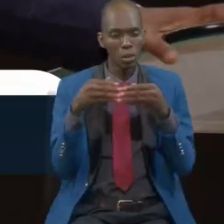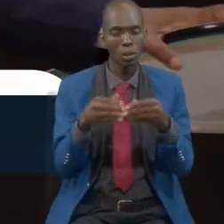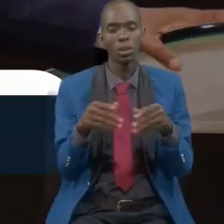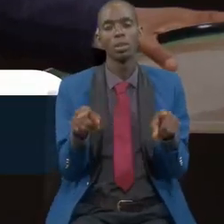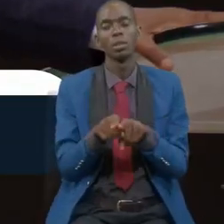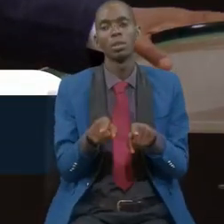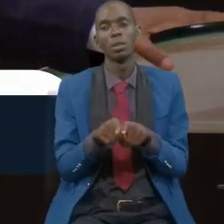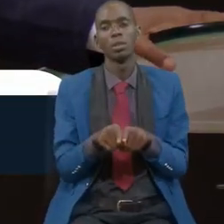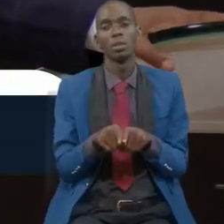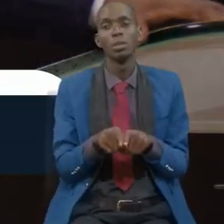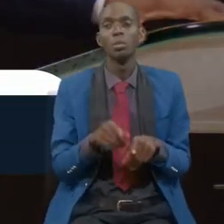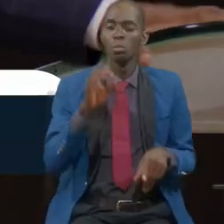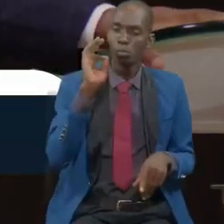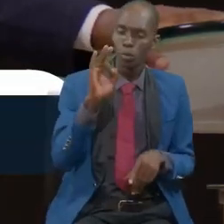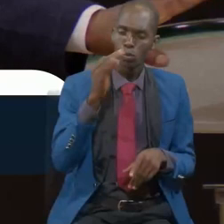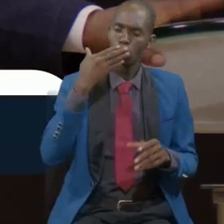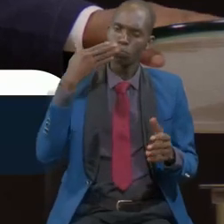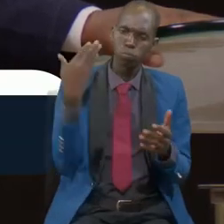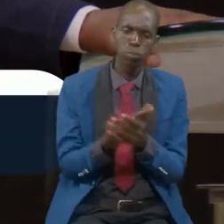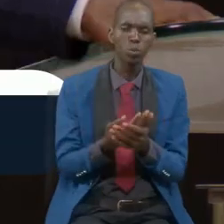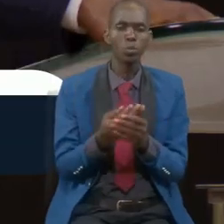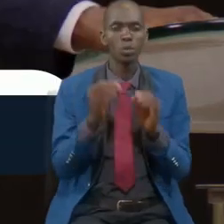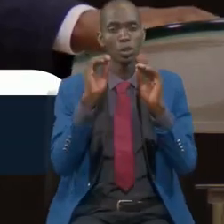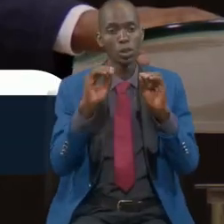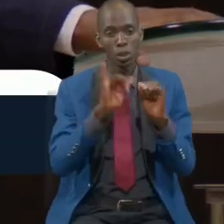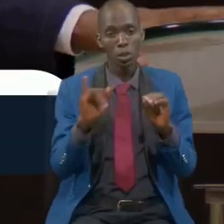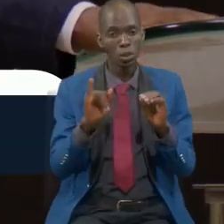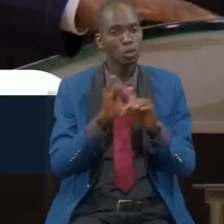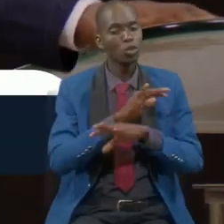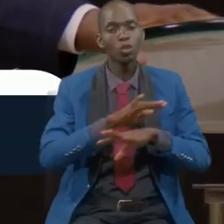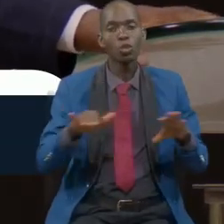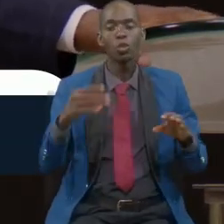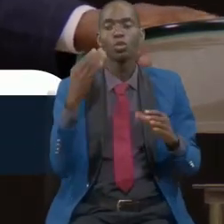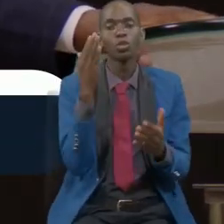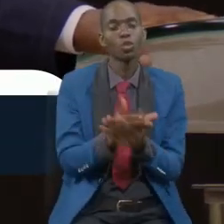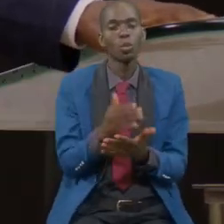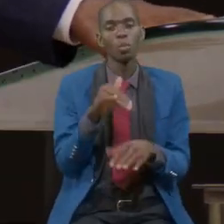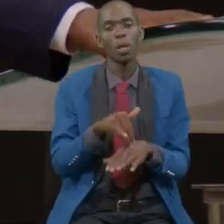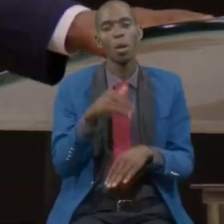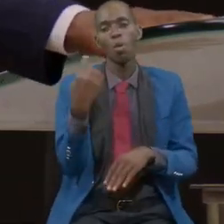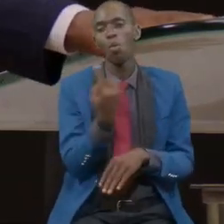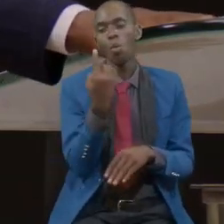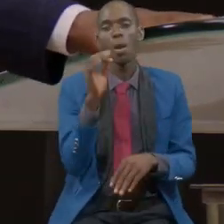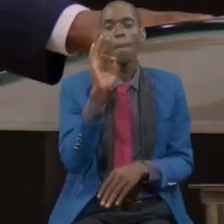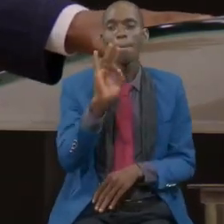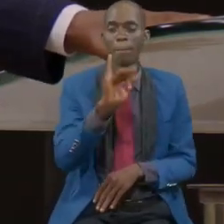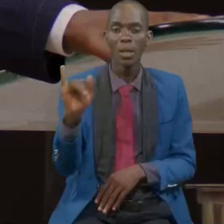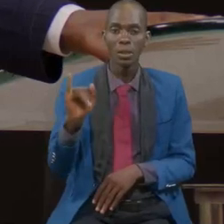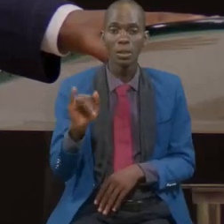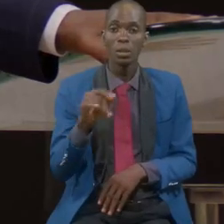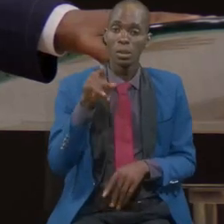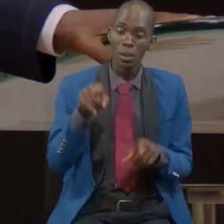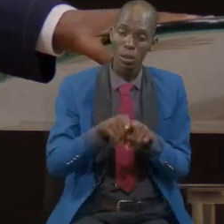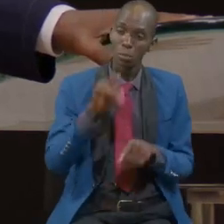Prêchez la saine doctrine. N'arrêtez pas la prédication. N'arrêtez pas la